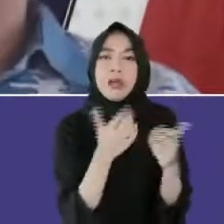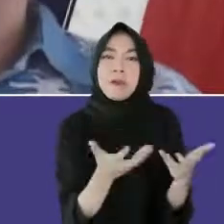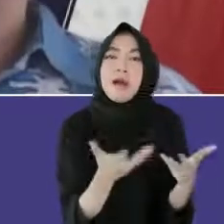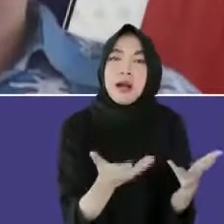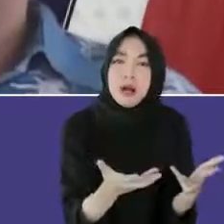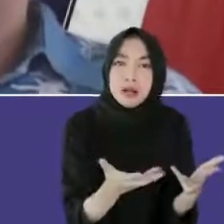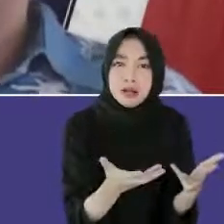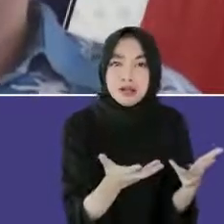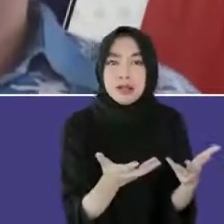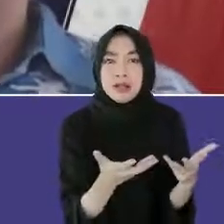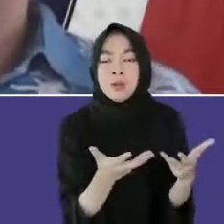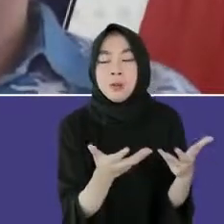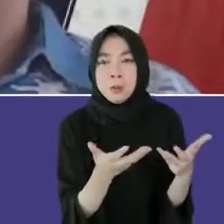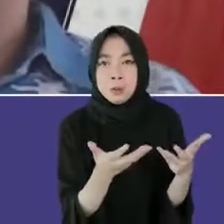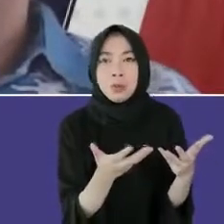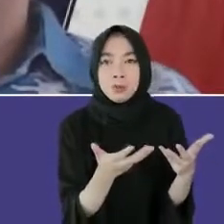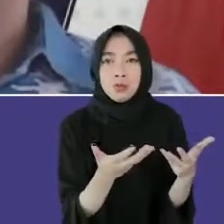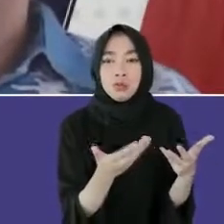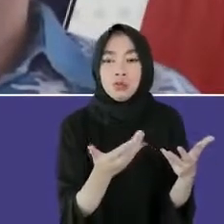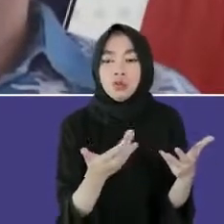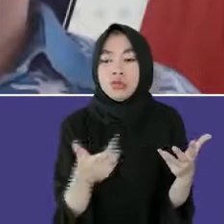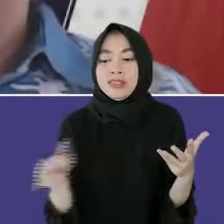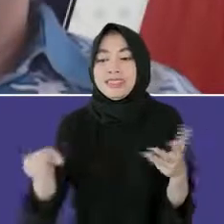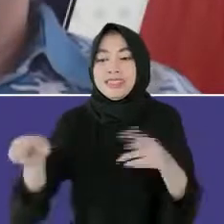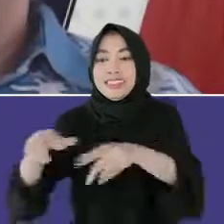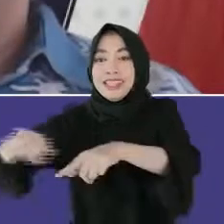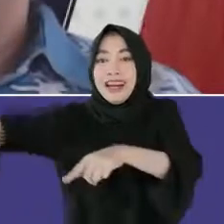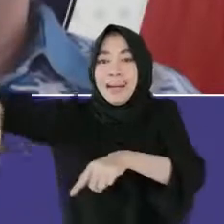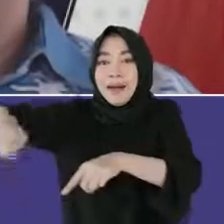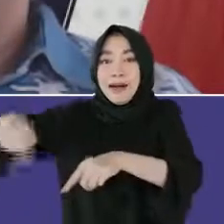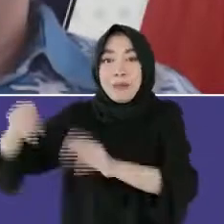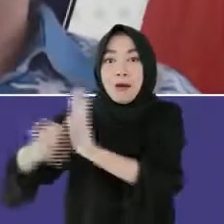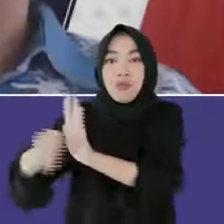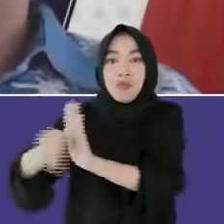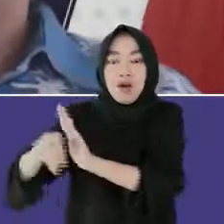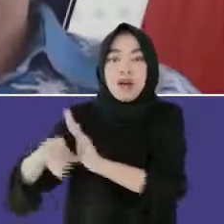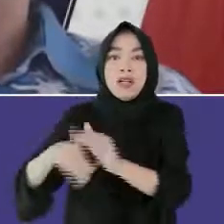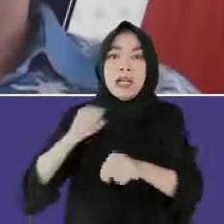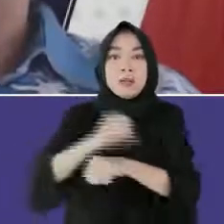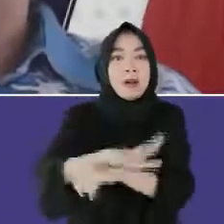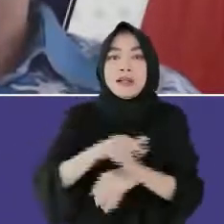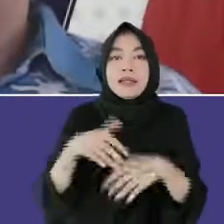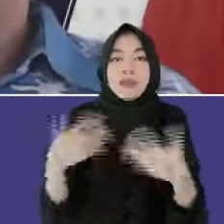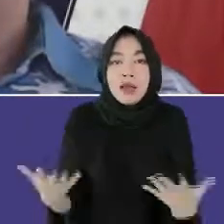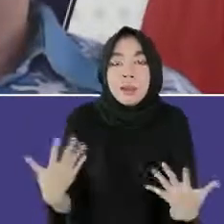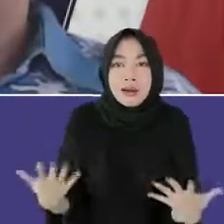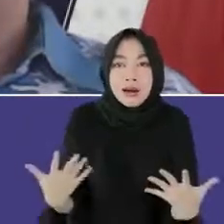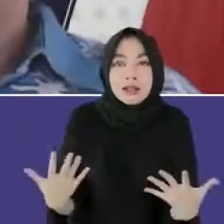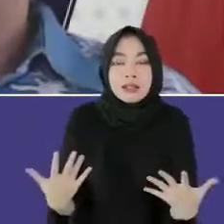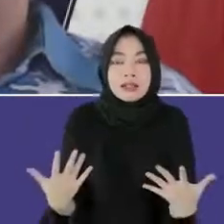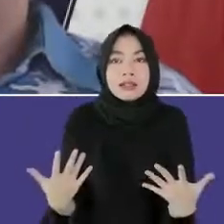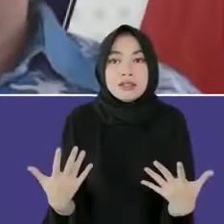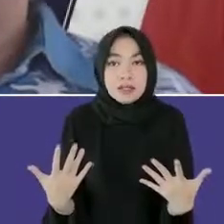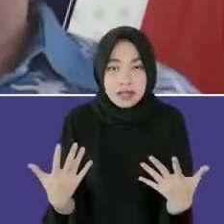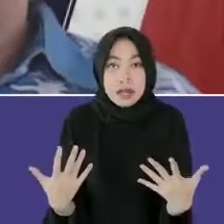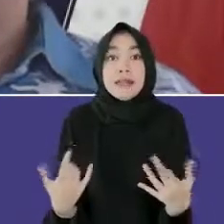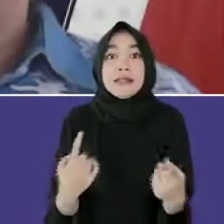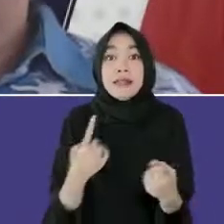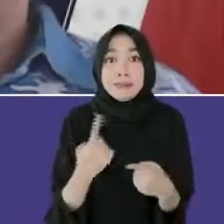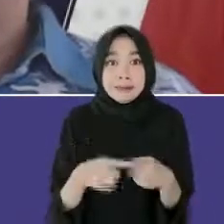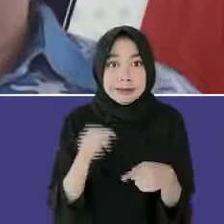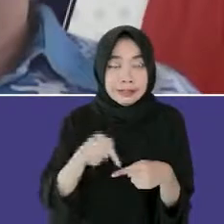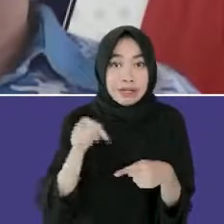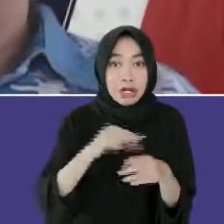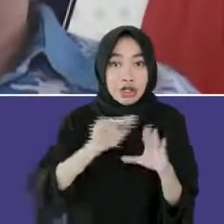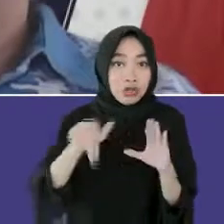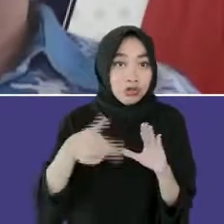dan ini Bagaimana penyebaran di lapangan asoni mohon penjelasannya tetapi sebelumnya pak soalnya saya ingin mengajak kepada teman-teman yang